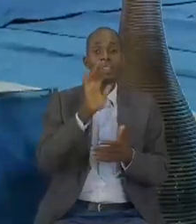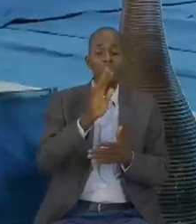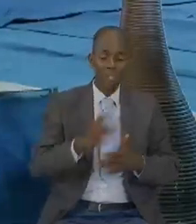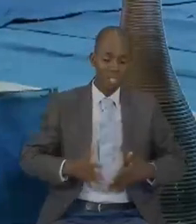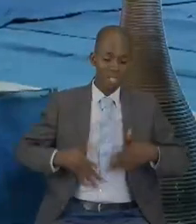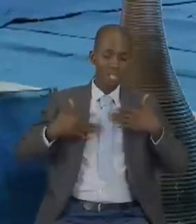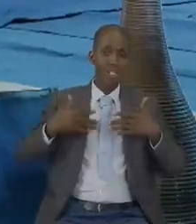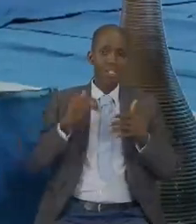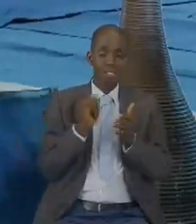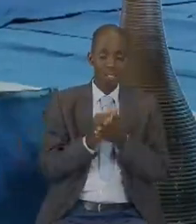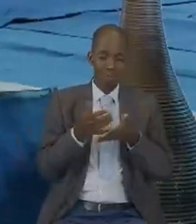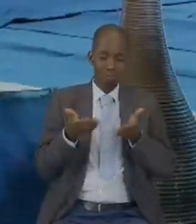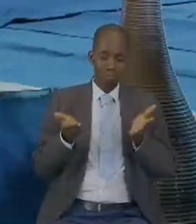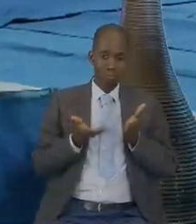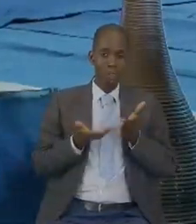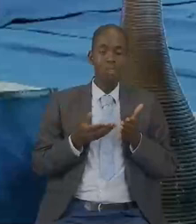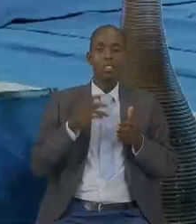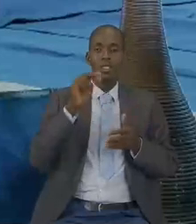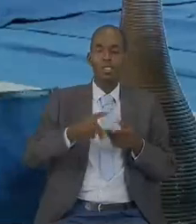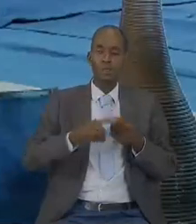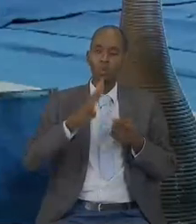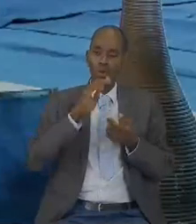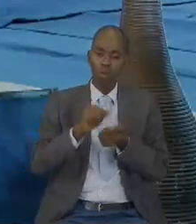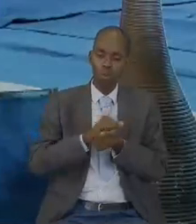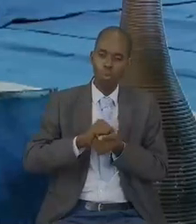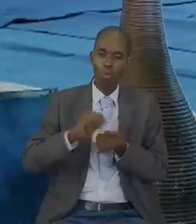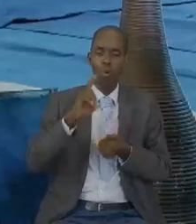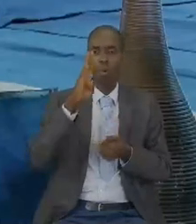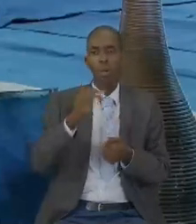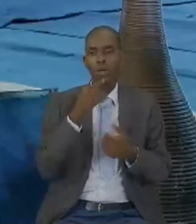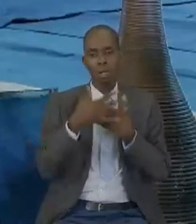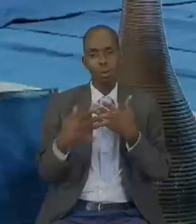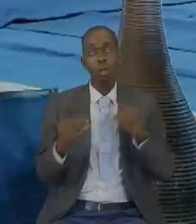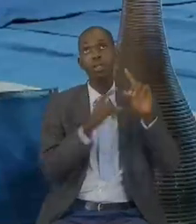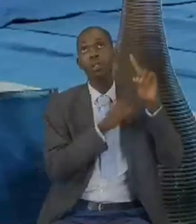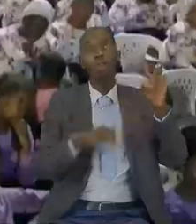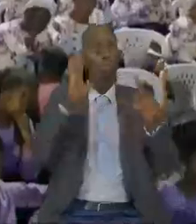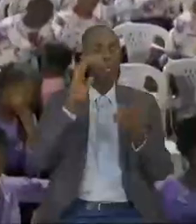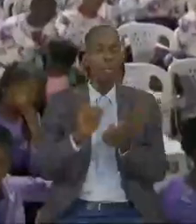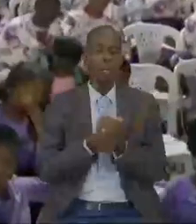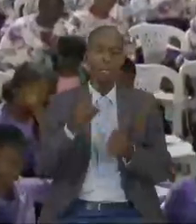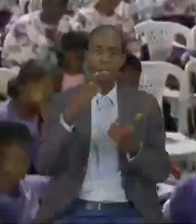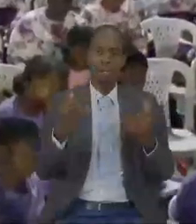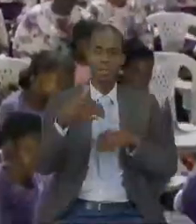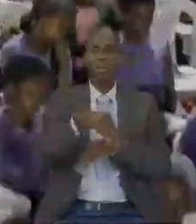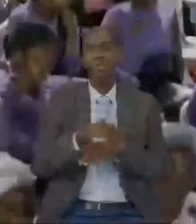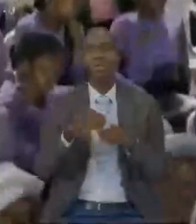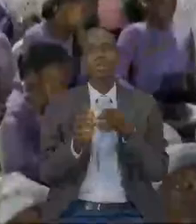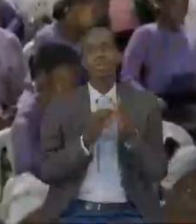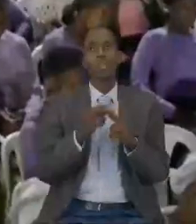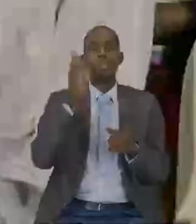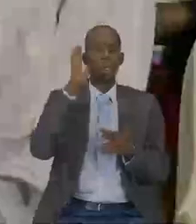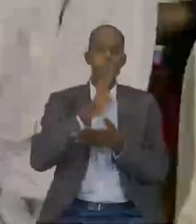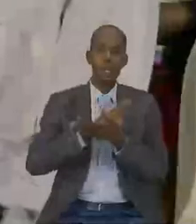Ce plat-là, cette vie doit être lavée par le sang de l'agneau. Et le Seigneur va te laver ce